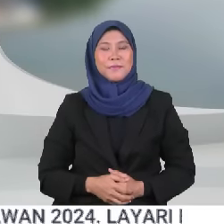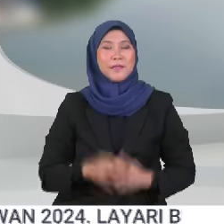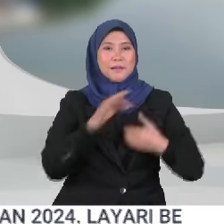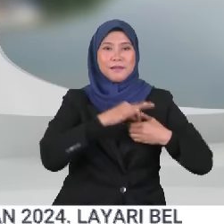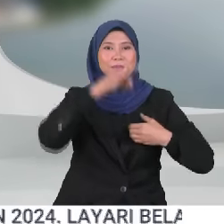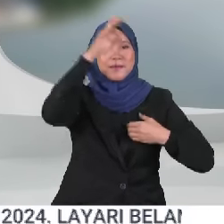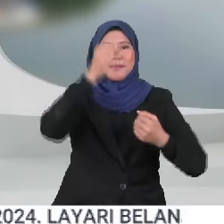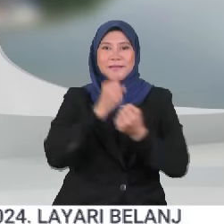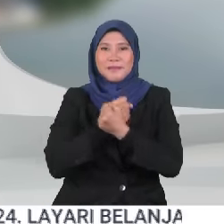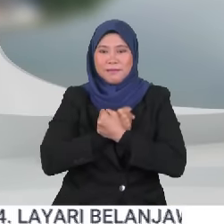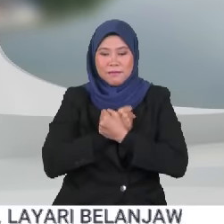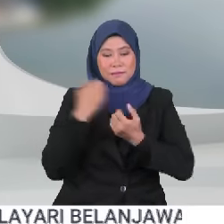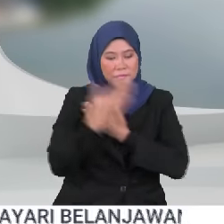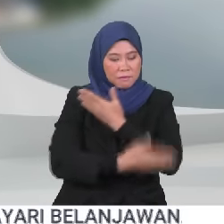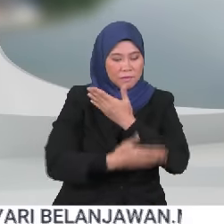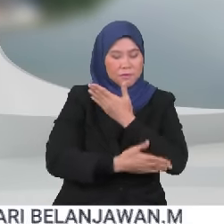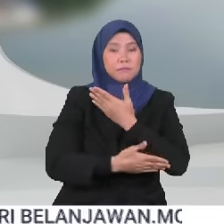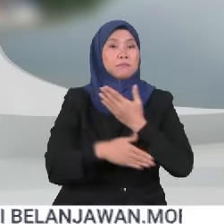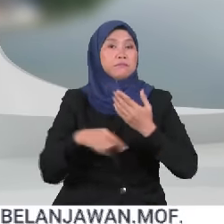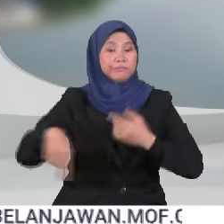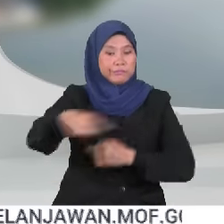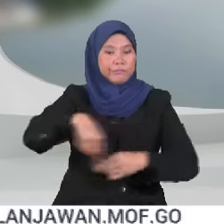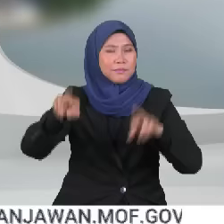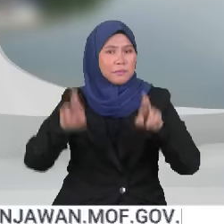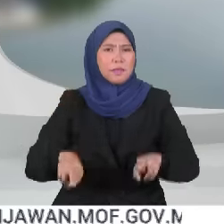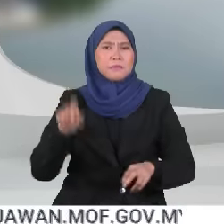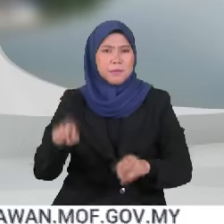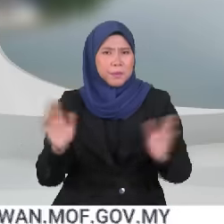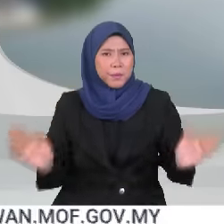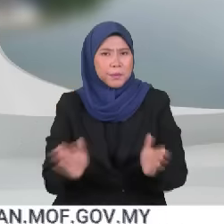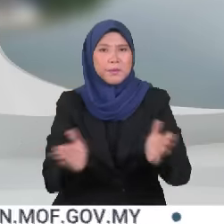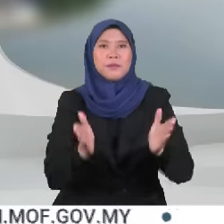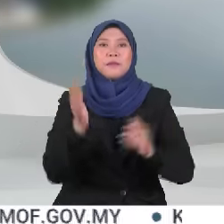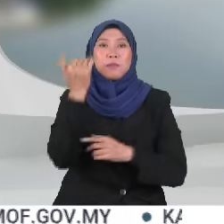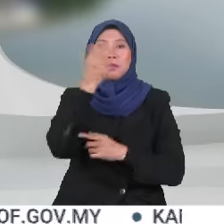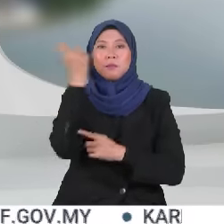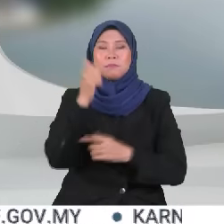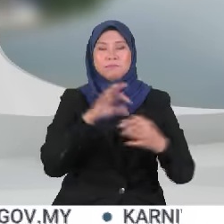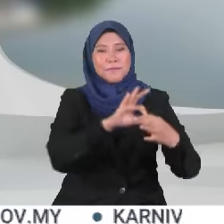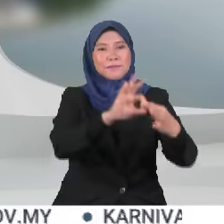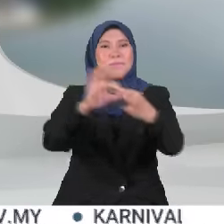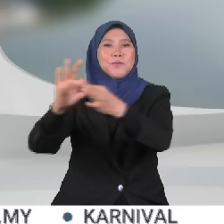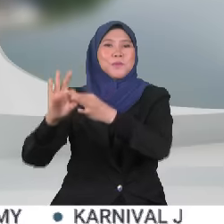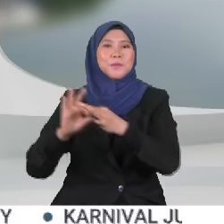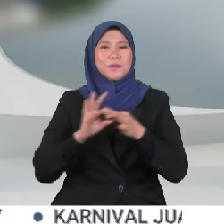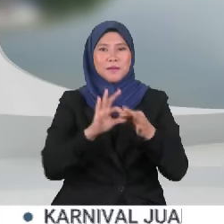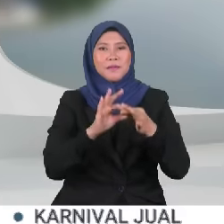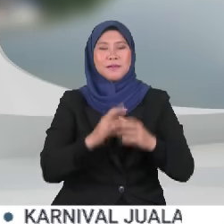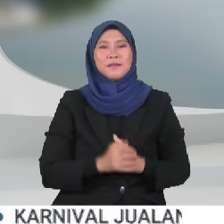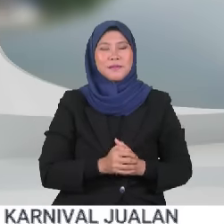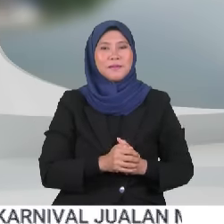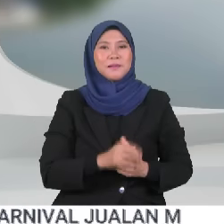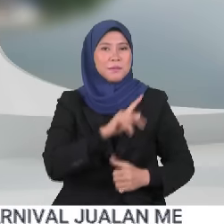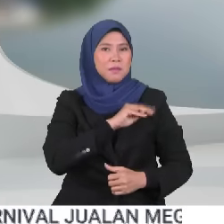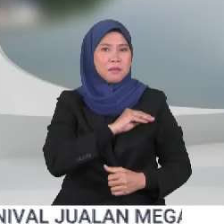negara dalam kalangan rakyat di negeri ini perlu disemai bagi melahirkan masyarakat Bersatu padu membantu menteri pembangunan